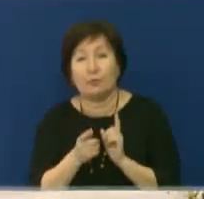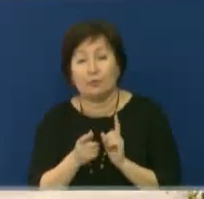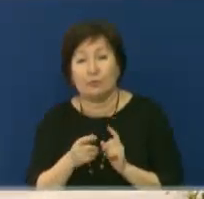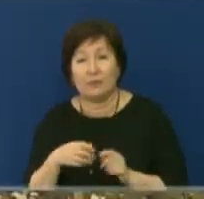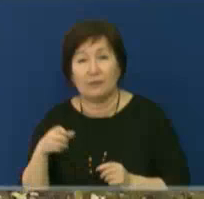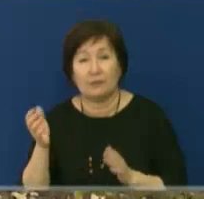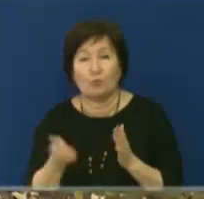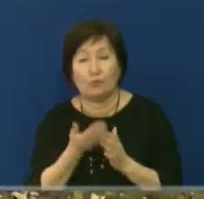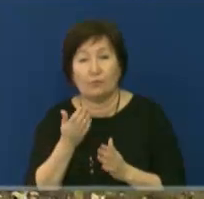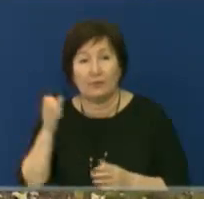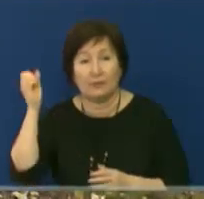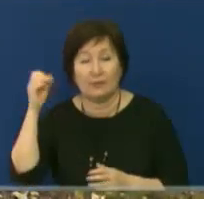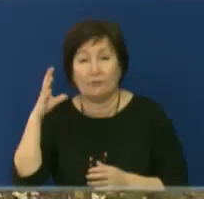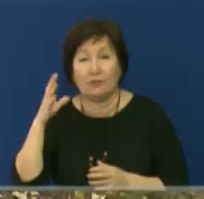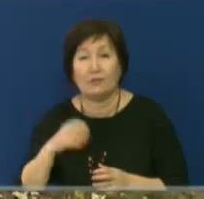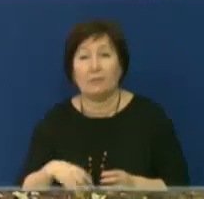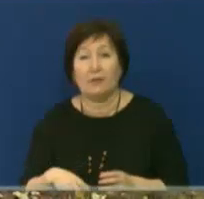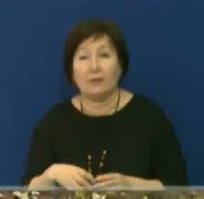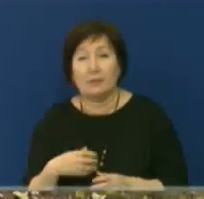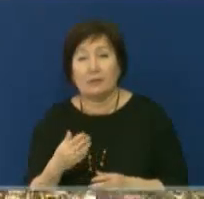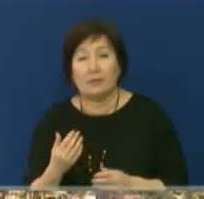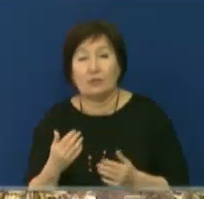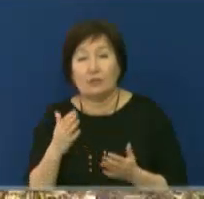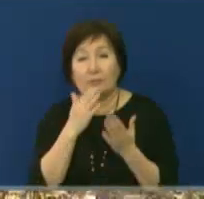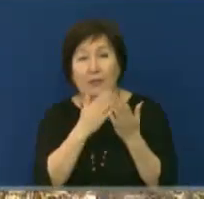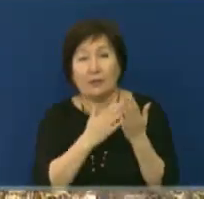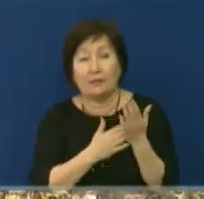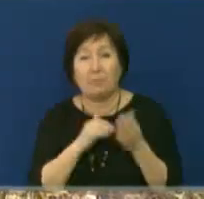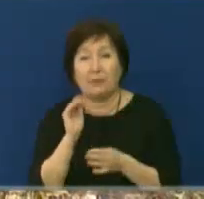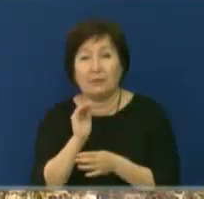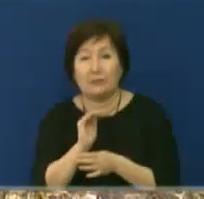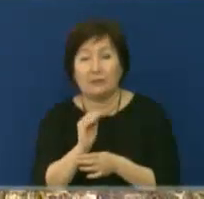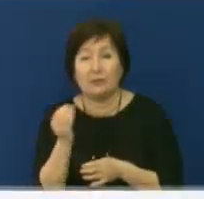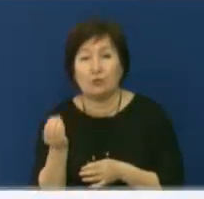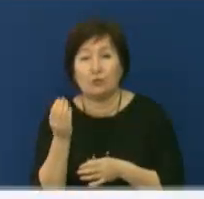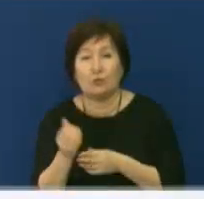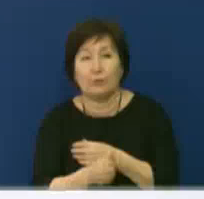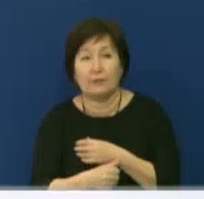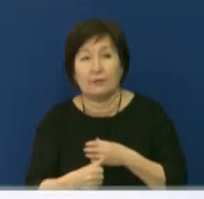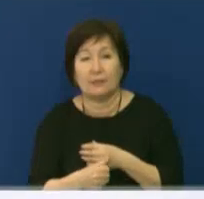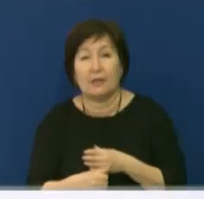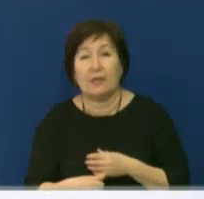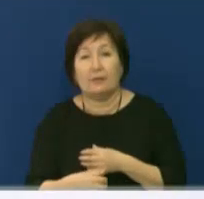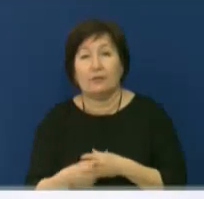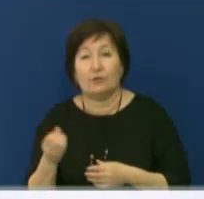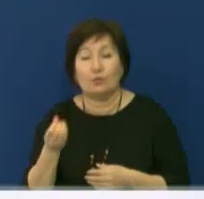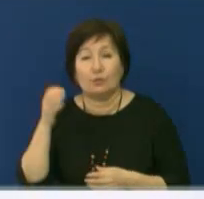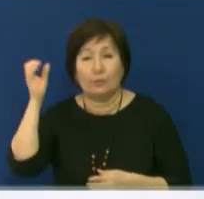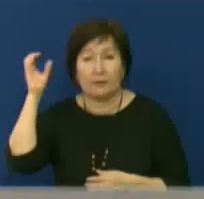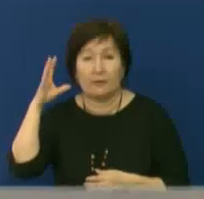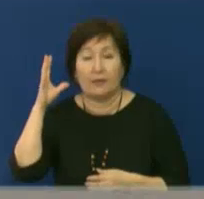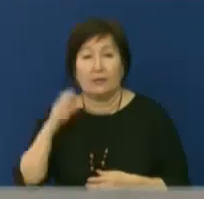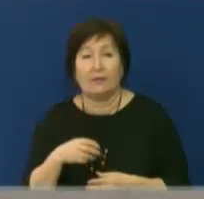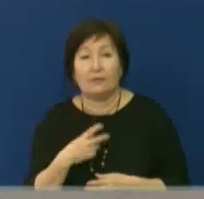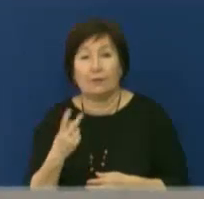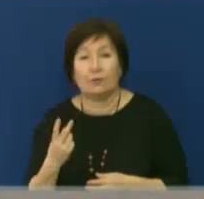бұл жұмыстардың қарқынын екі есеге арттыру жоспарланып отыр. Облыс әкімі Даниил Ахметов Семей қаласының көшесін жаңғыртудың екінші кезеңі